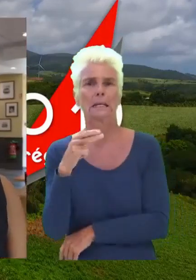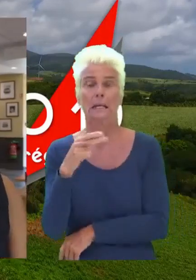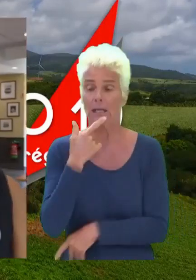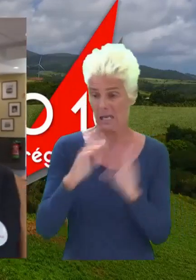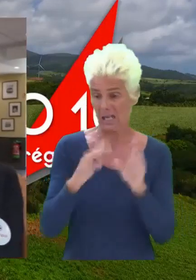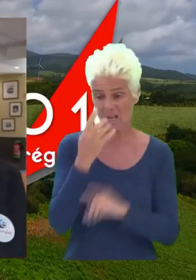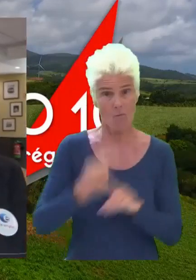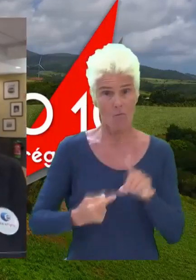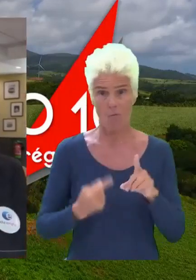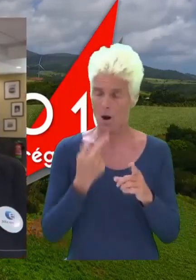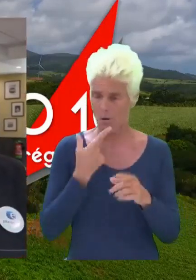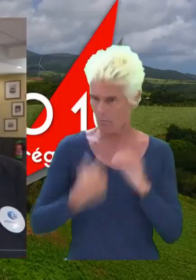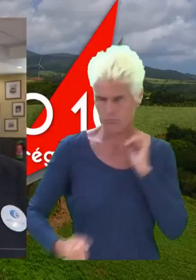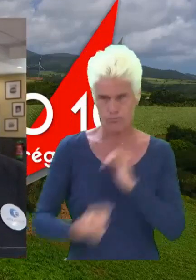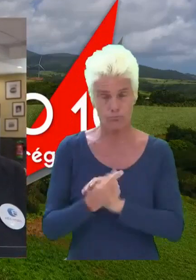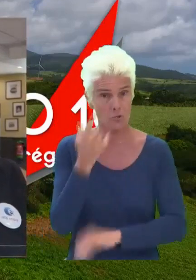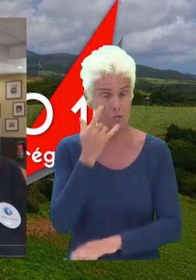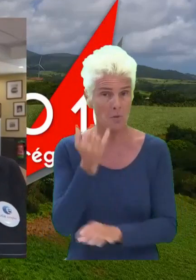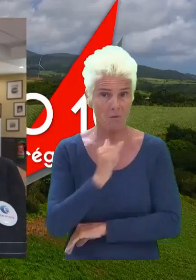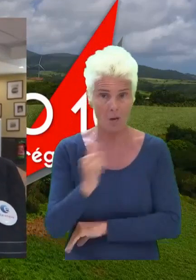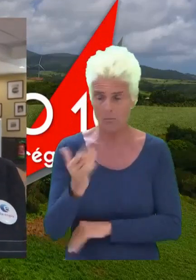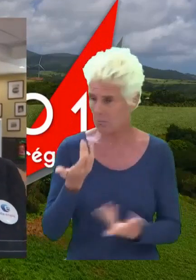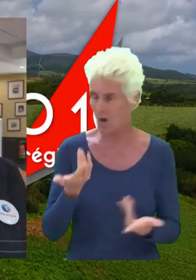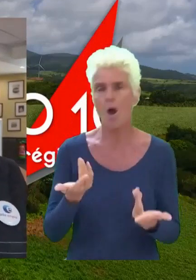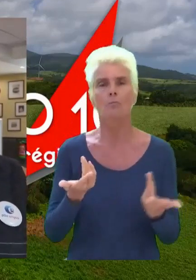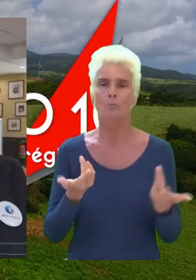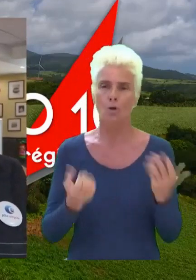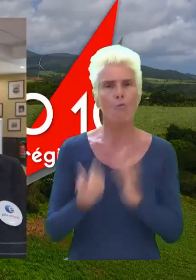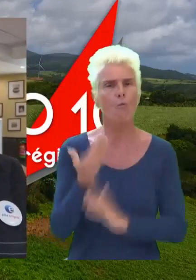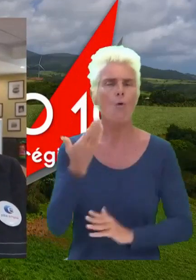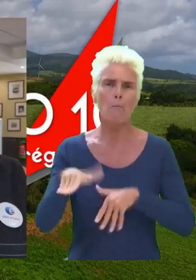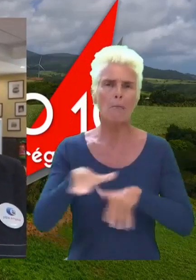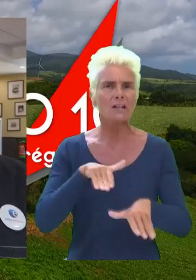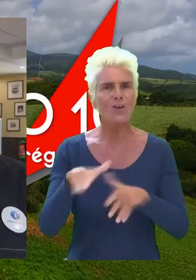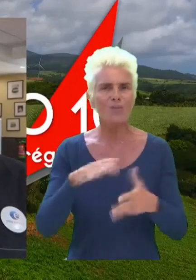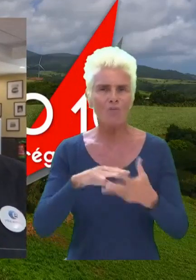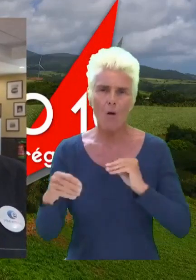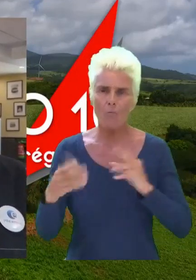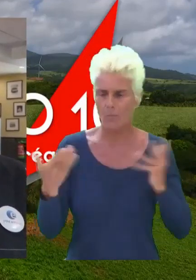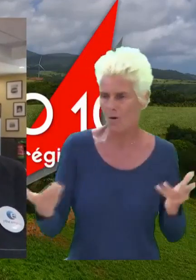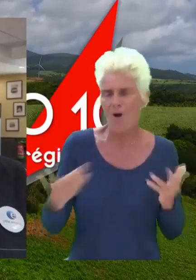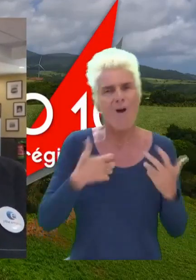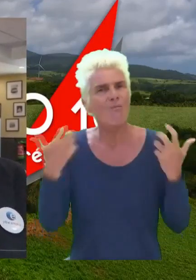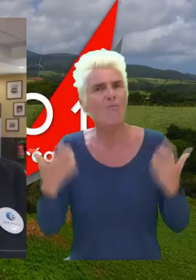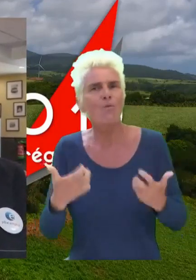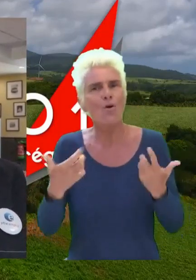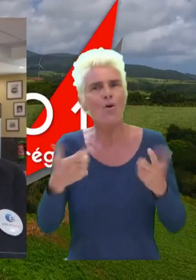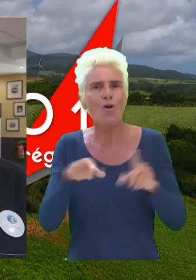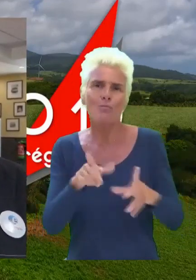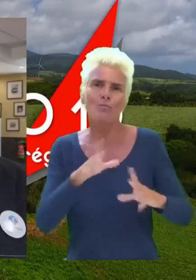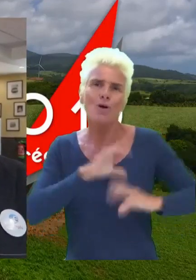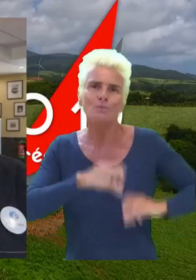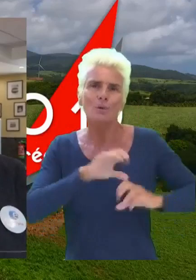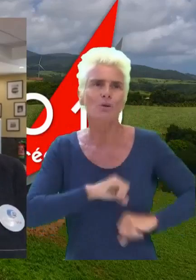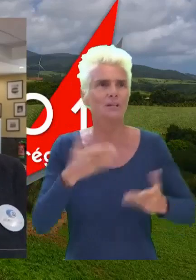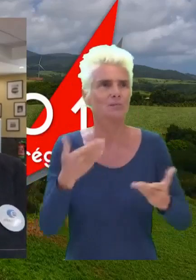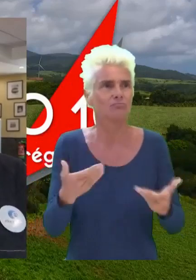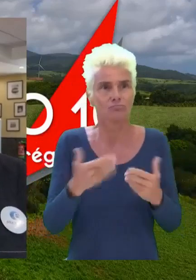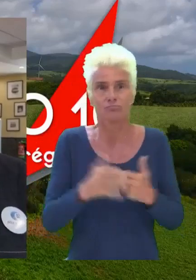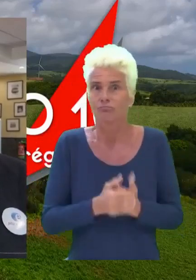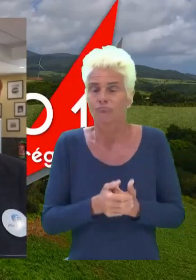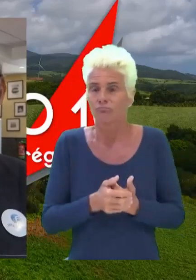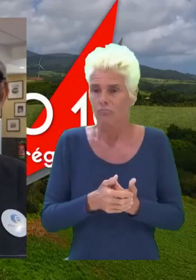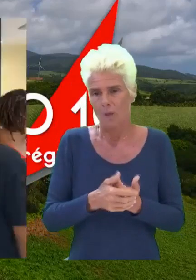innovante c'est un recrute game donc c'est une nouvelle méthode que nous avons voulu mettre en place donc au